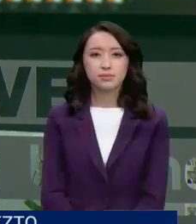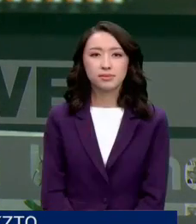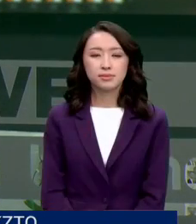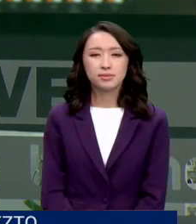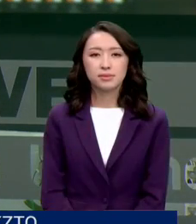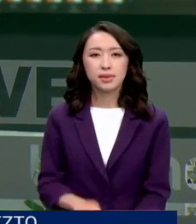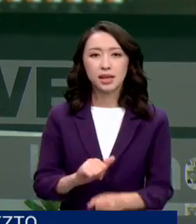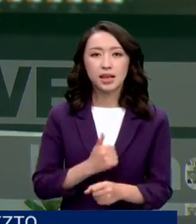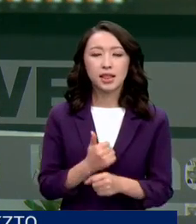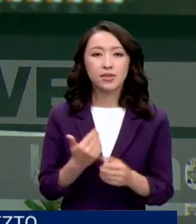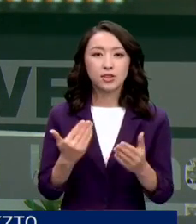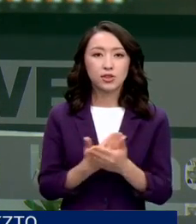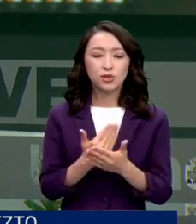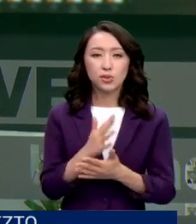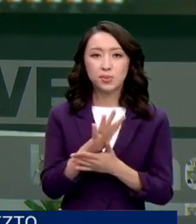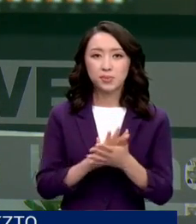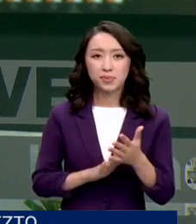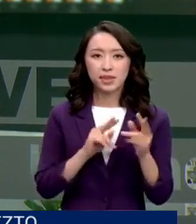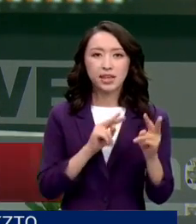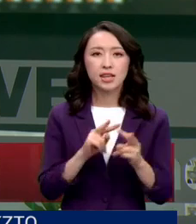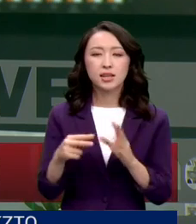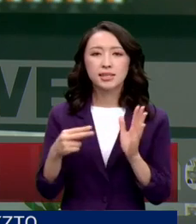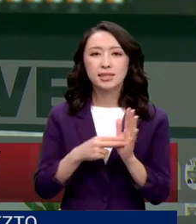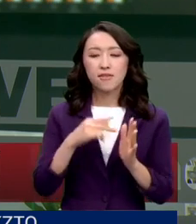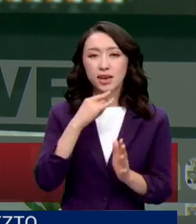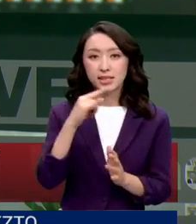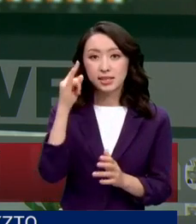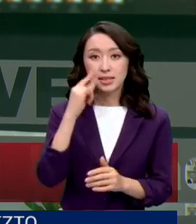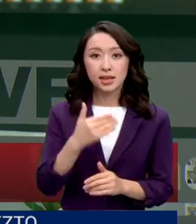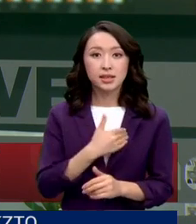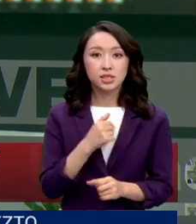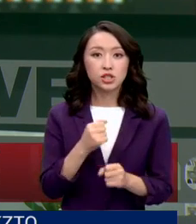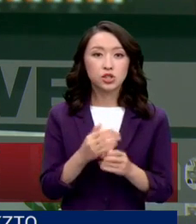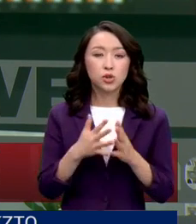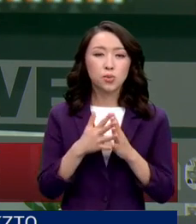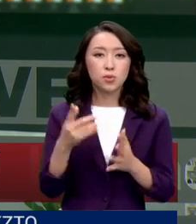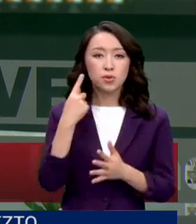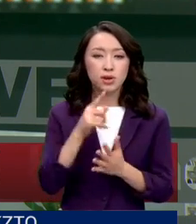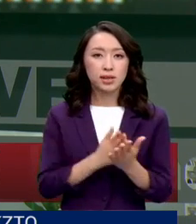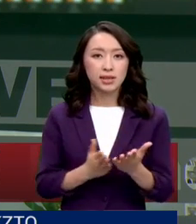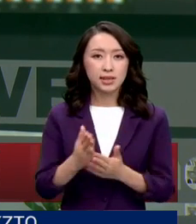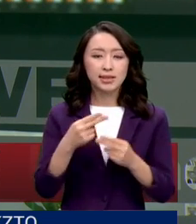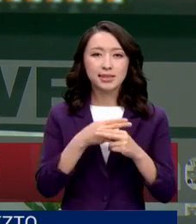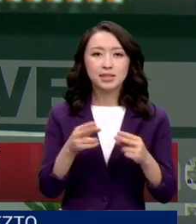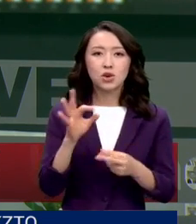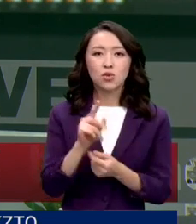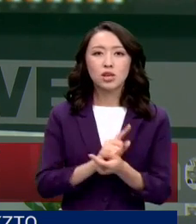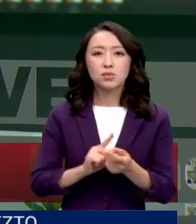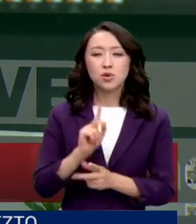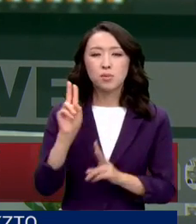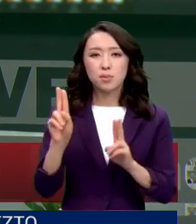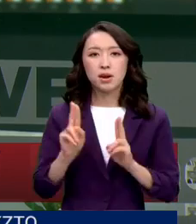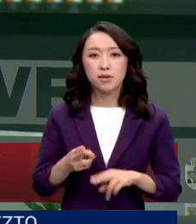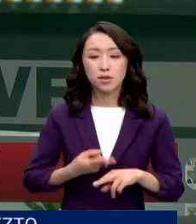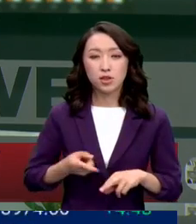Главные новости в эфире «Атамекен Бизнес». Продолжим. Регулирование цен в Казахстане хотят сделать более гибким. Речь идет о изменениях в правилах, по